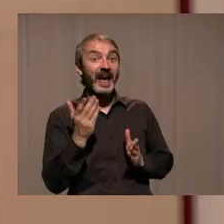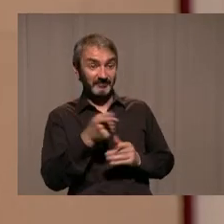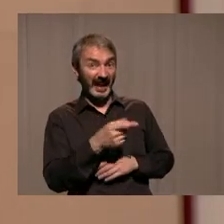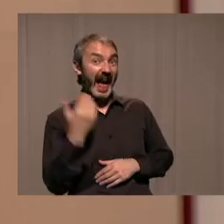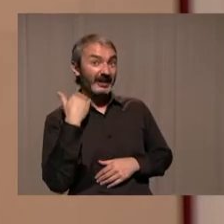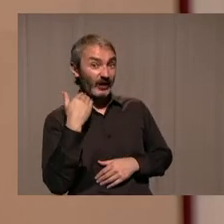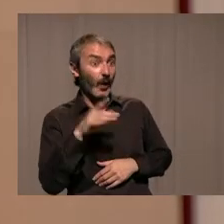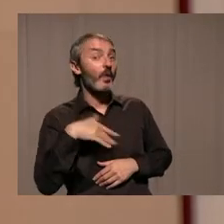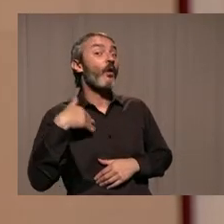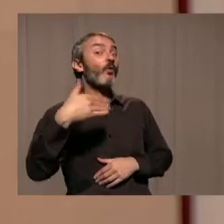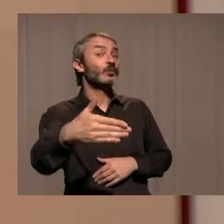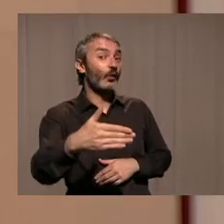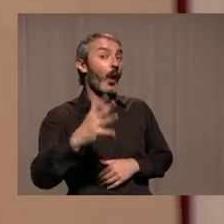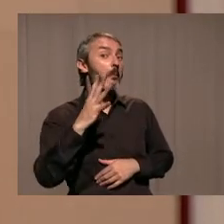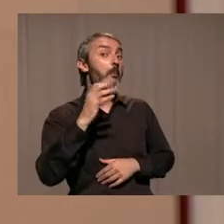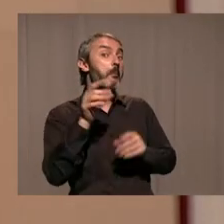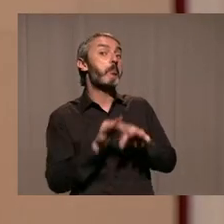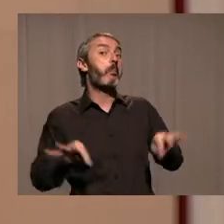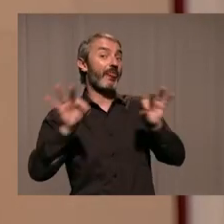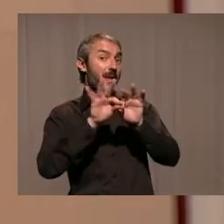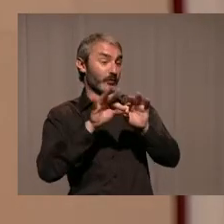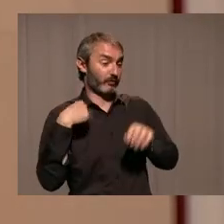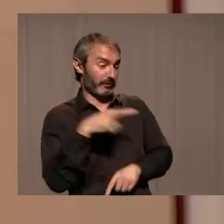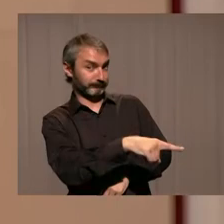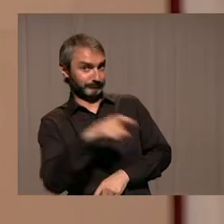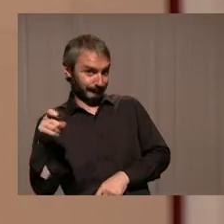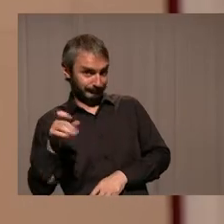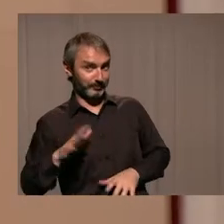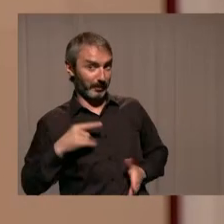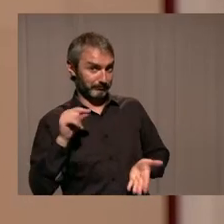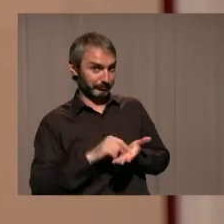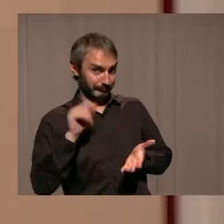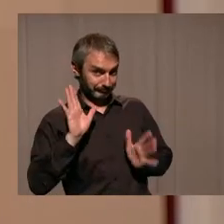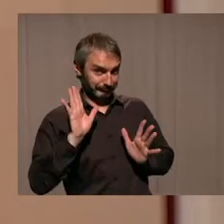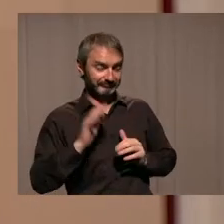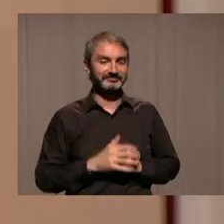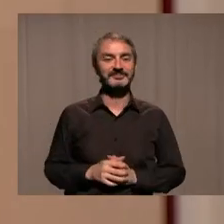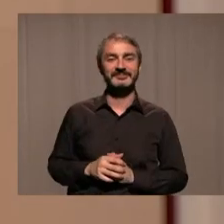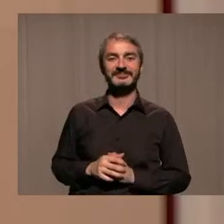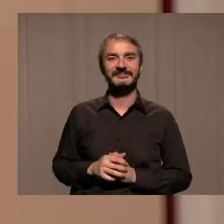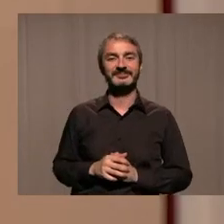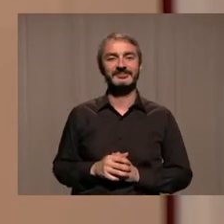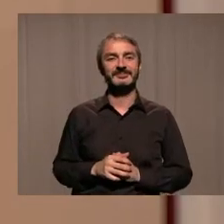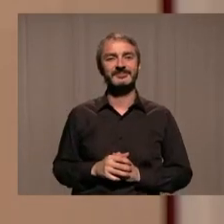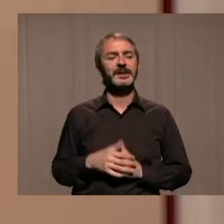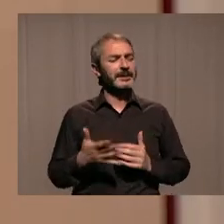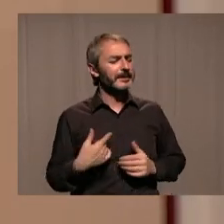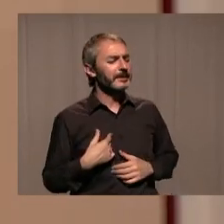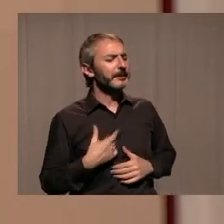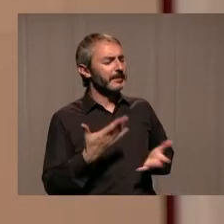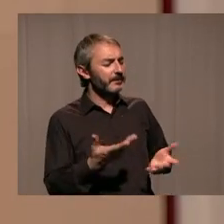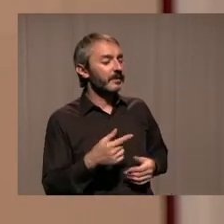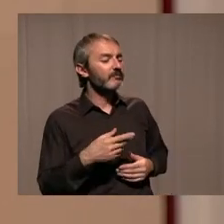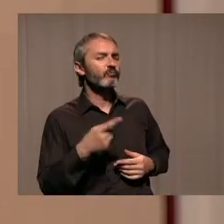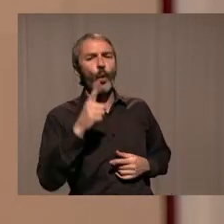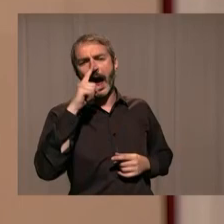fitxa per Podemos en 3-2-1. Vull dir que això, tots venien, tots eren de polítiques allà. Sí. Bé, escolteu, com us veieu